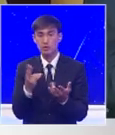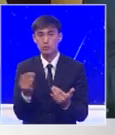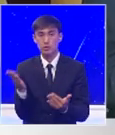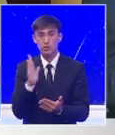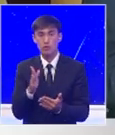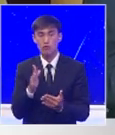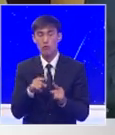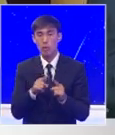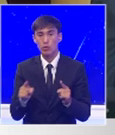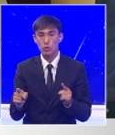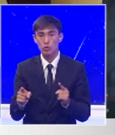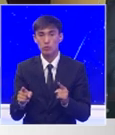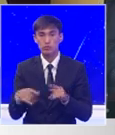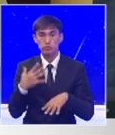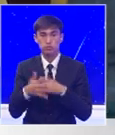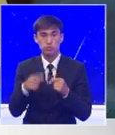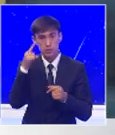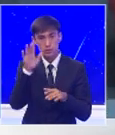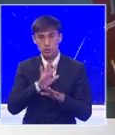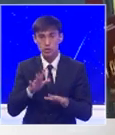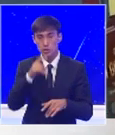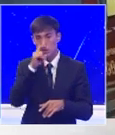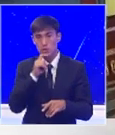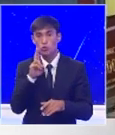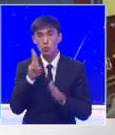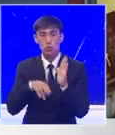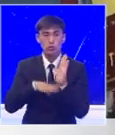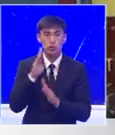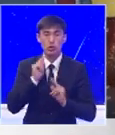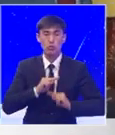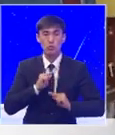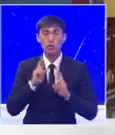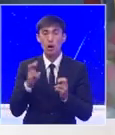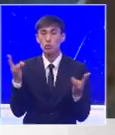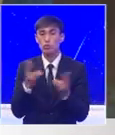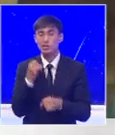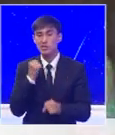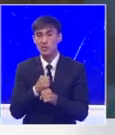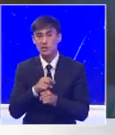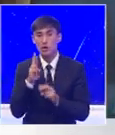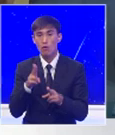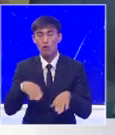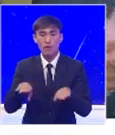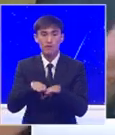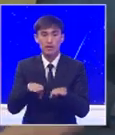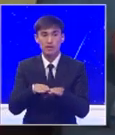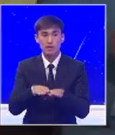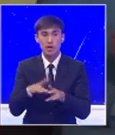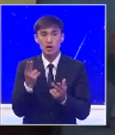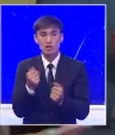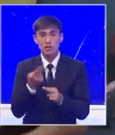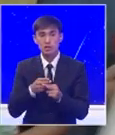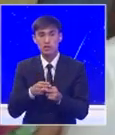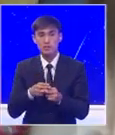рутине и в потоке не замечать и не понимать, кто лучше работает, как нужно делать, на кого равняться. Конечно, вот